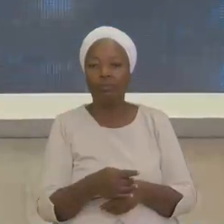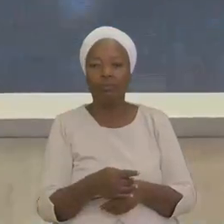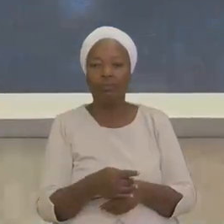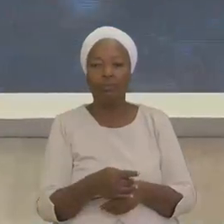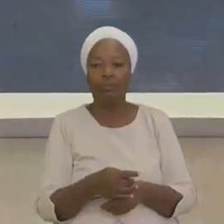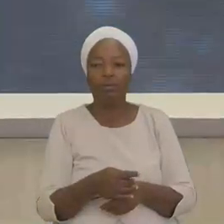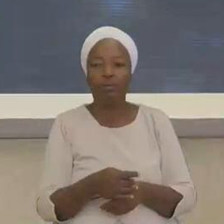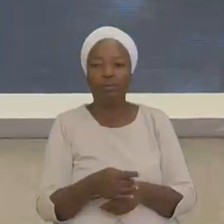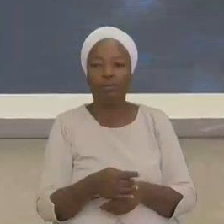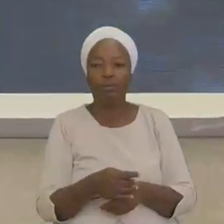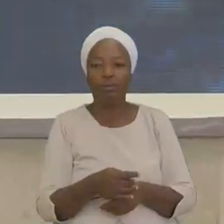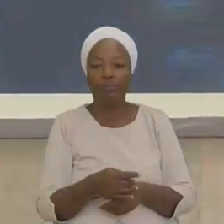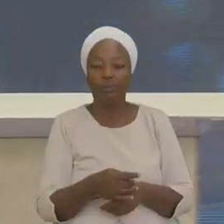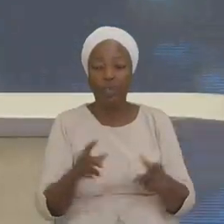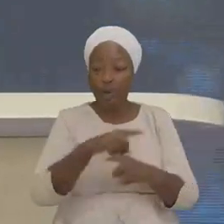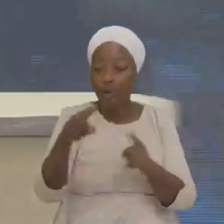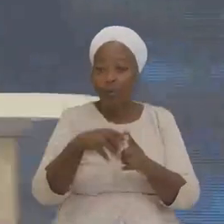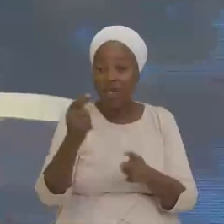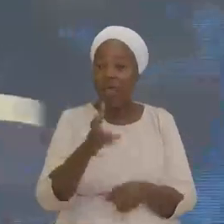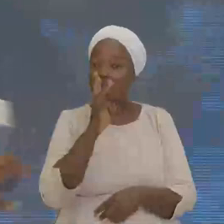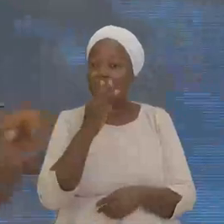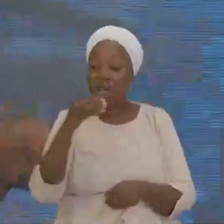où le problème va commencer.